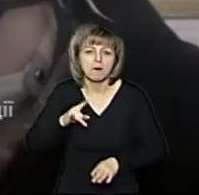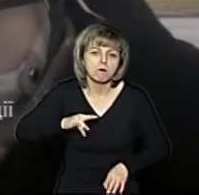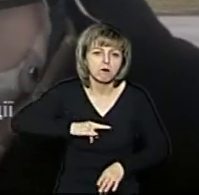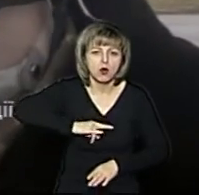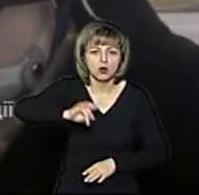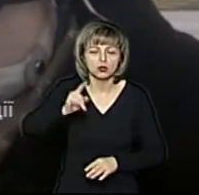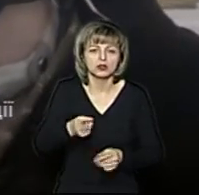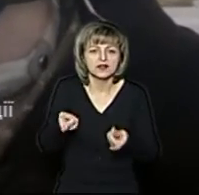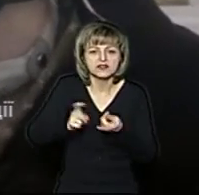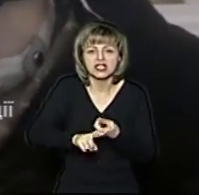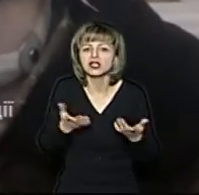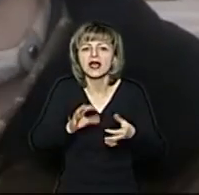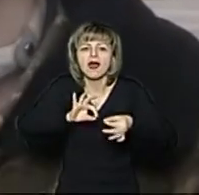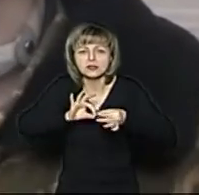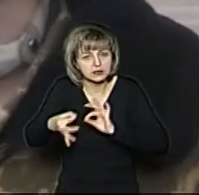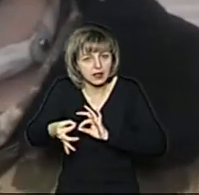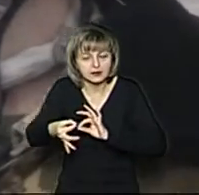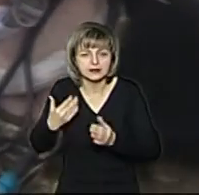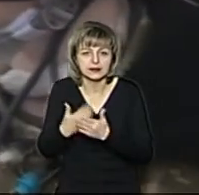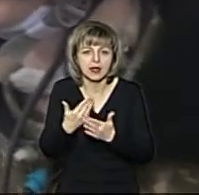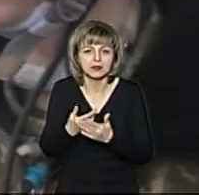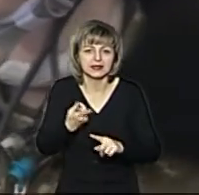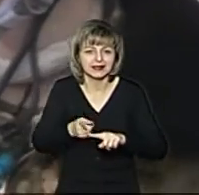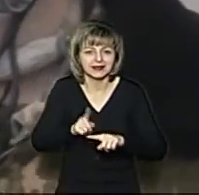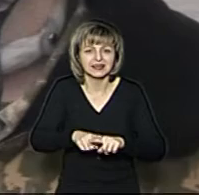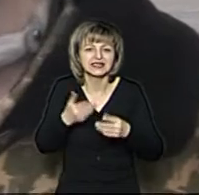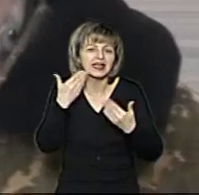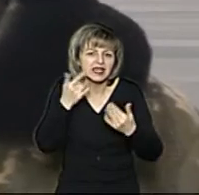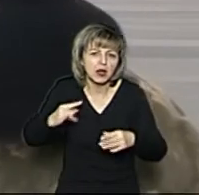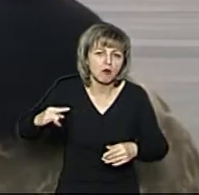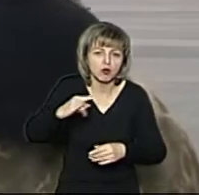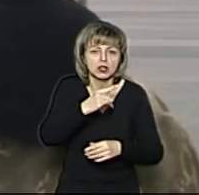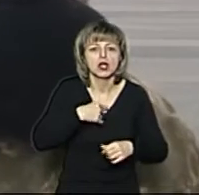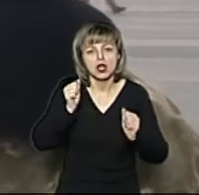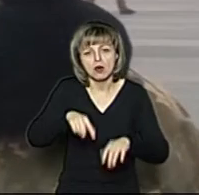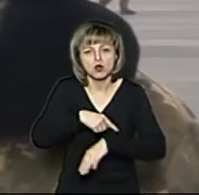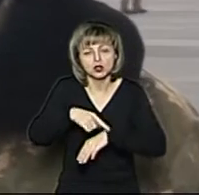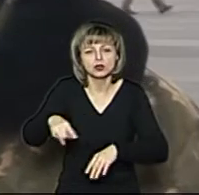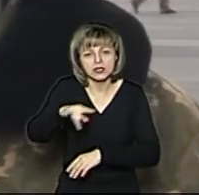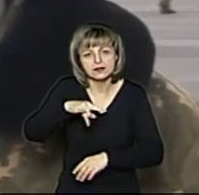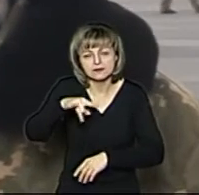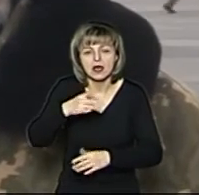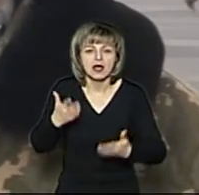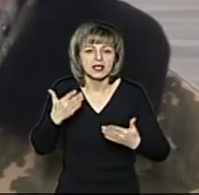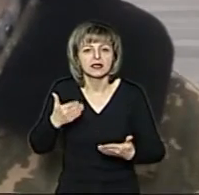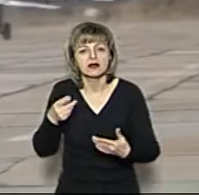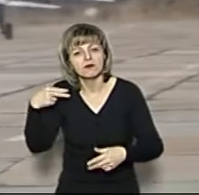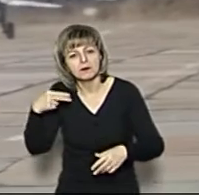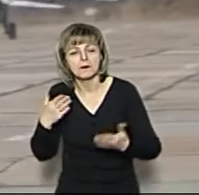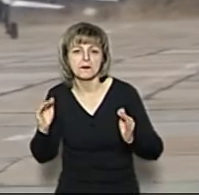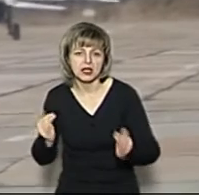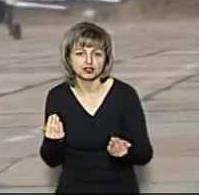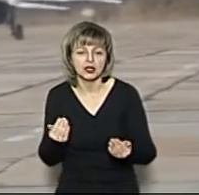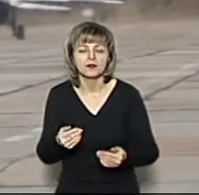залежності від складності, наприклад, якщо це прості якісь польоти, я можу більше виконувати, перериви, відпочинок менше.